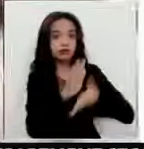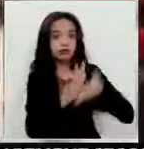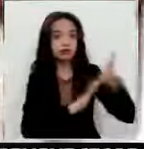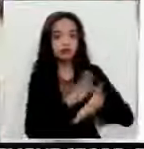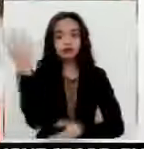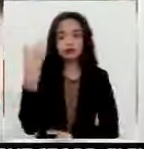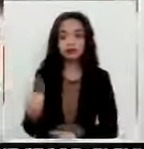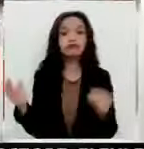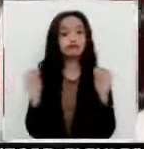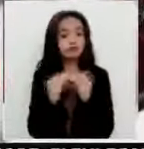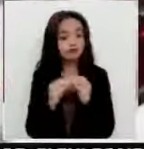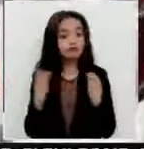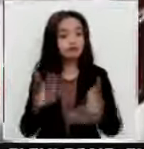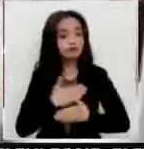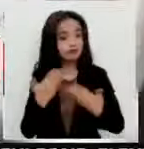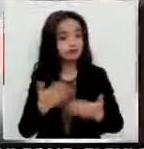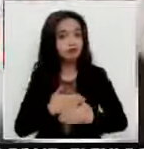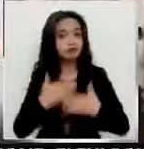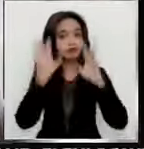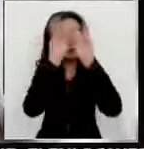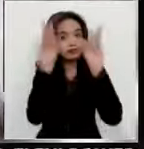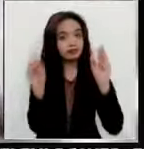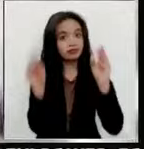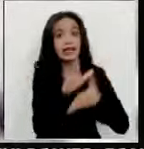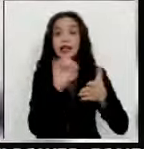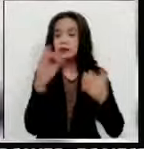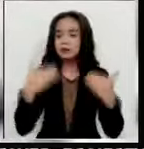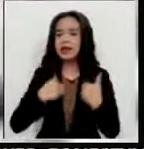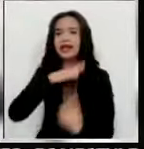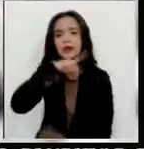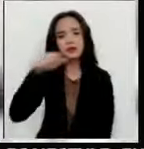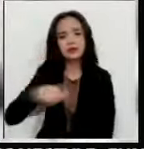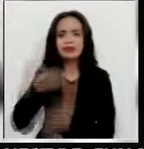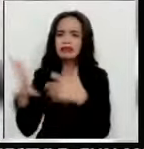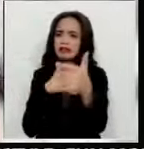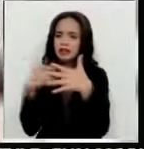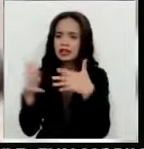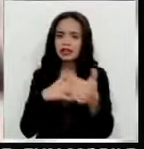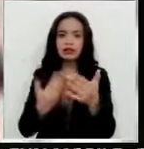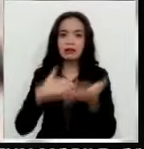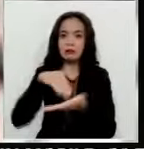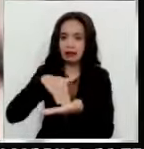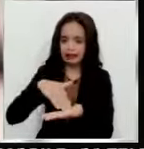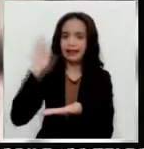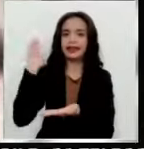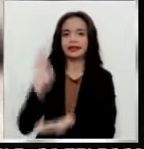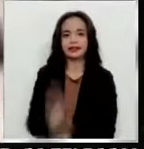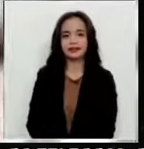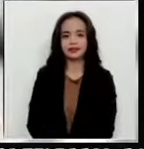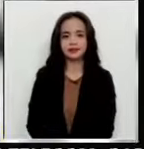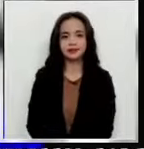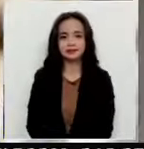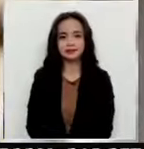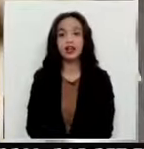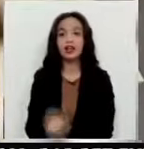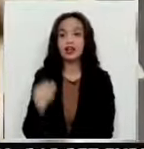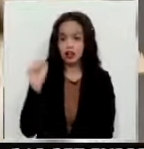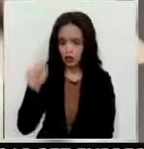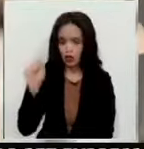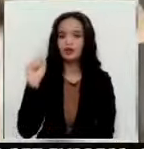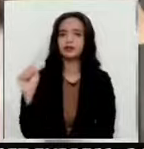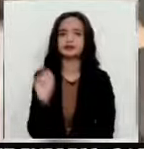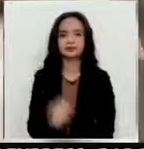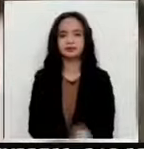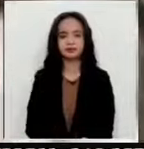ang Christmas party kapag may lechon, kahit tumataas ang presyo. Susulit naman. Oo naman.